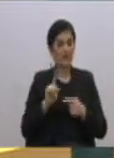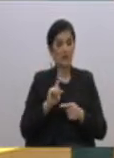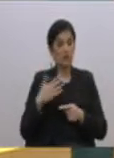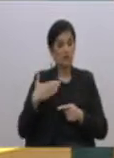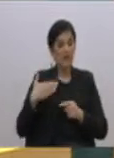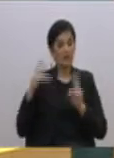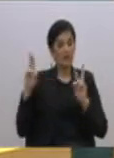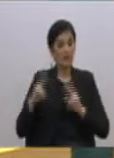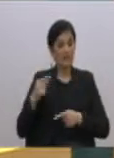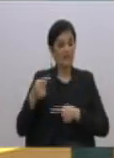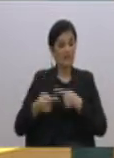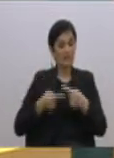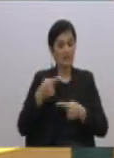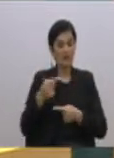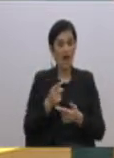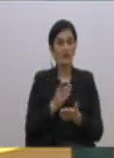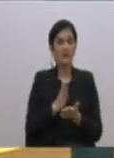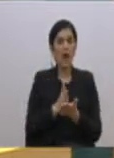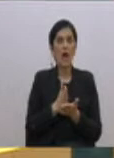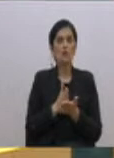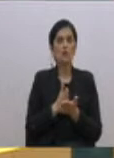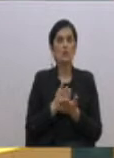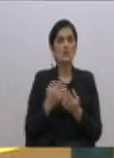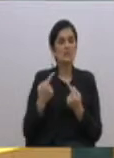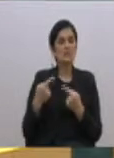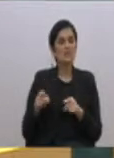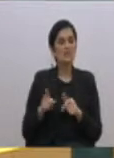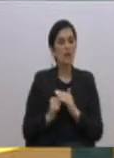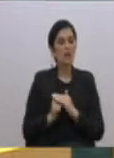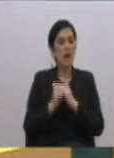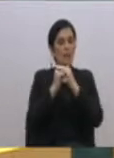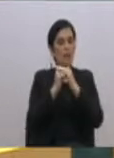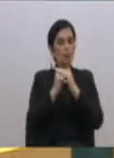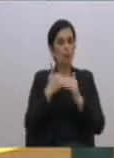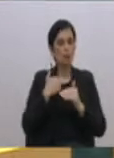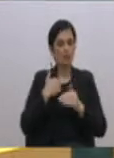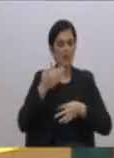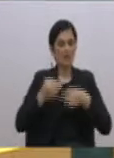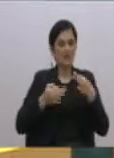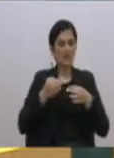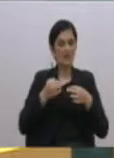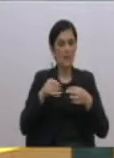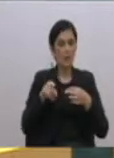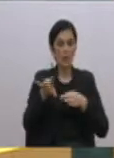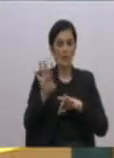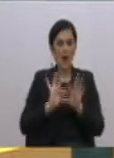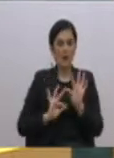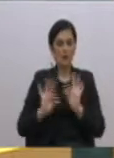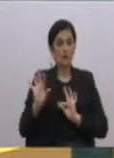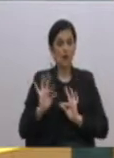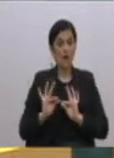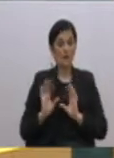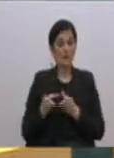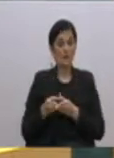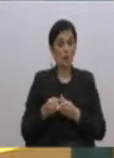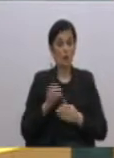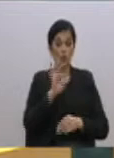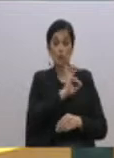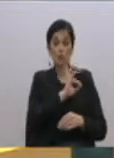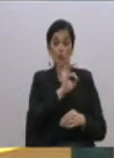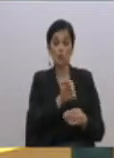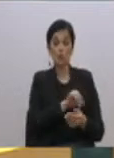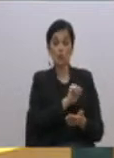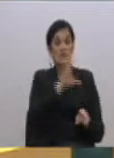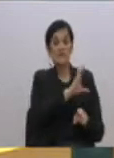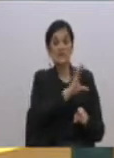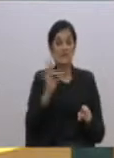რამე არის, არსებობს არის სხვა ტიპის რეპუტაცია, რითაც სასამართლოებს ვარჩევთ. ხოლო იურისტის დიპლომი